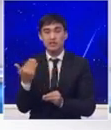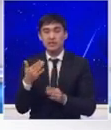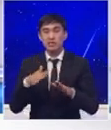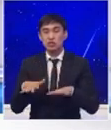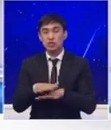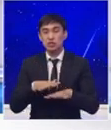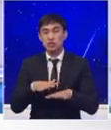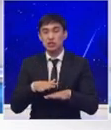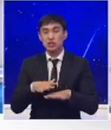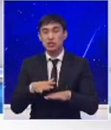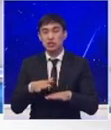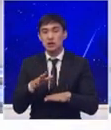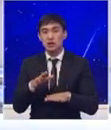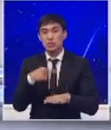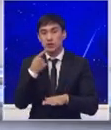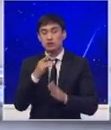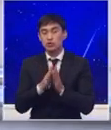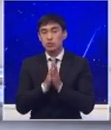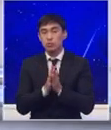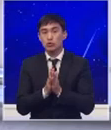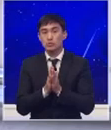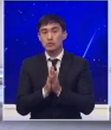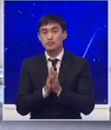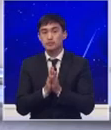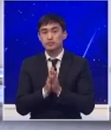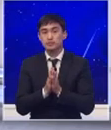жителей наших районов прозвучала просьба